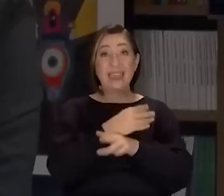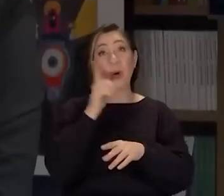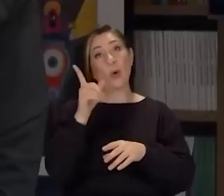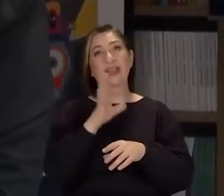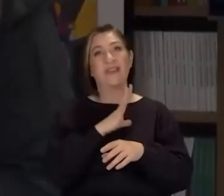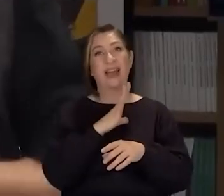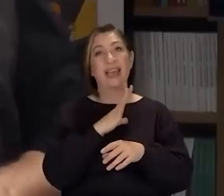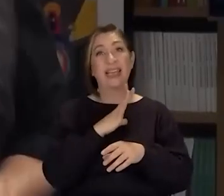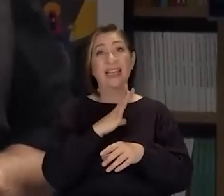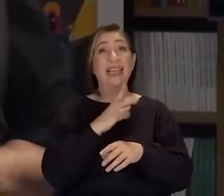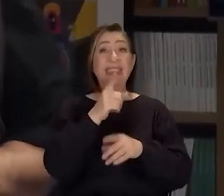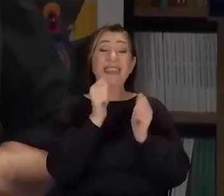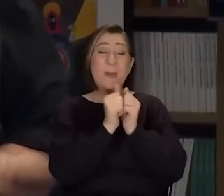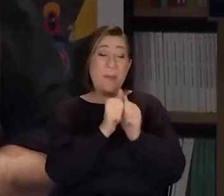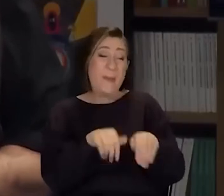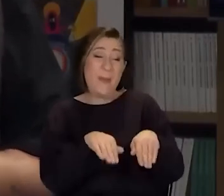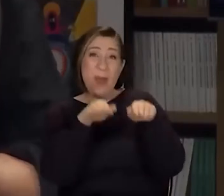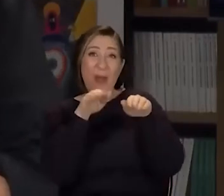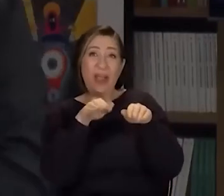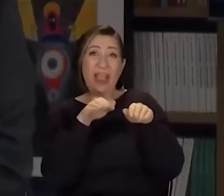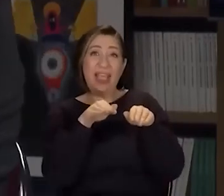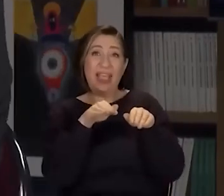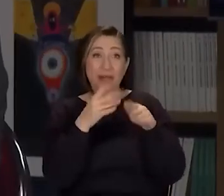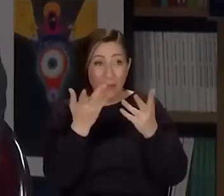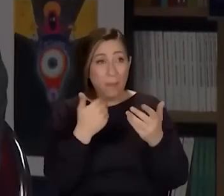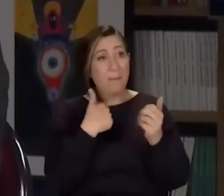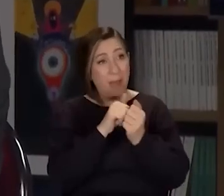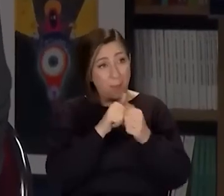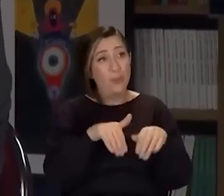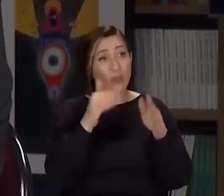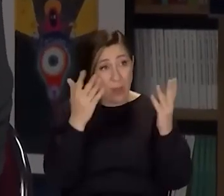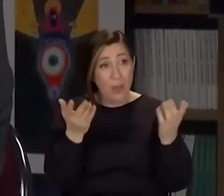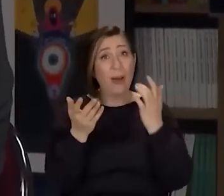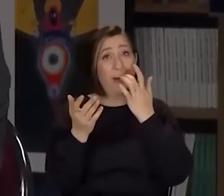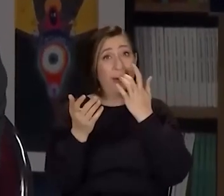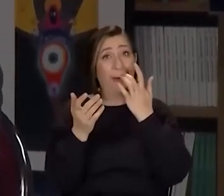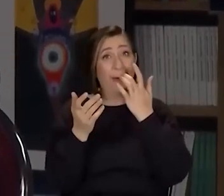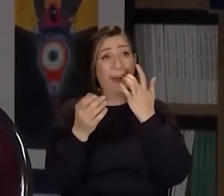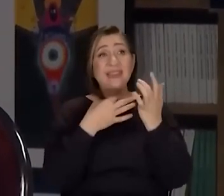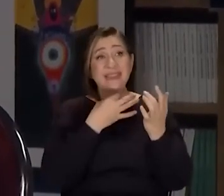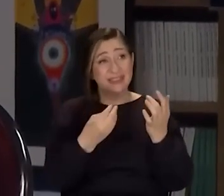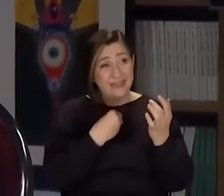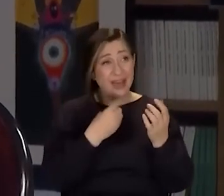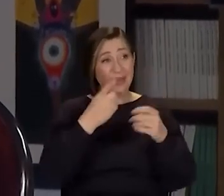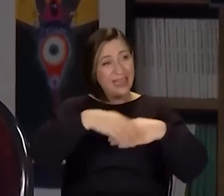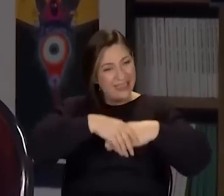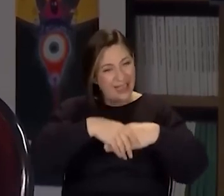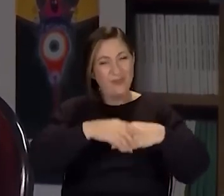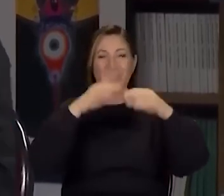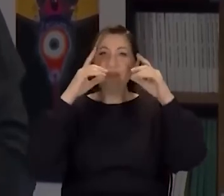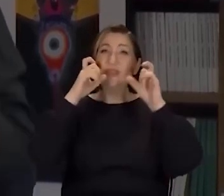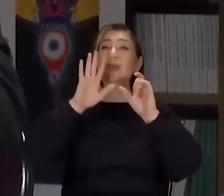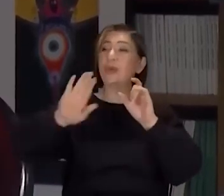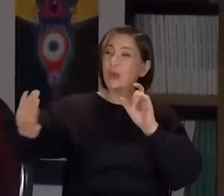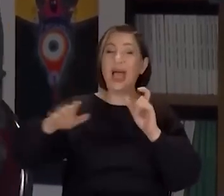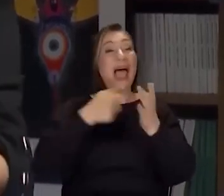da var mesela. Hiç sizinle büyüdük. Tam benimle büyüdün de abi. Hani müsaade et, ben de bir yani tanışalım, fotoğraf